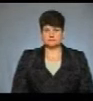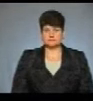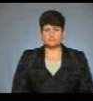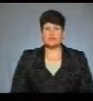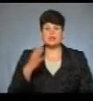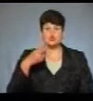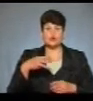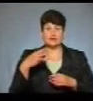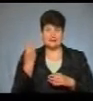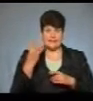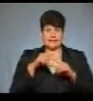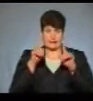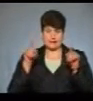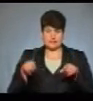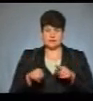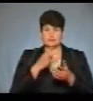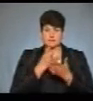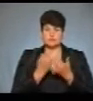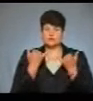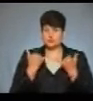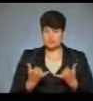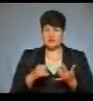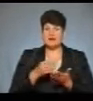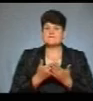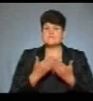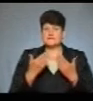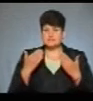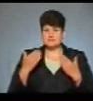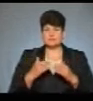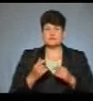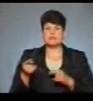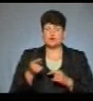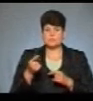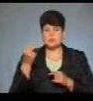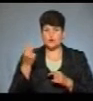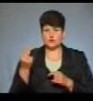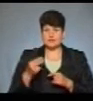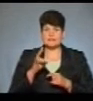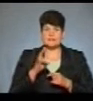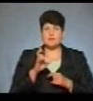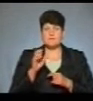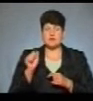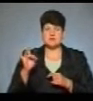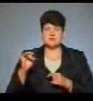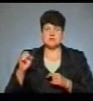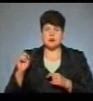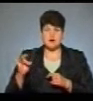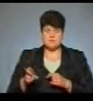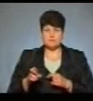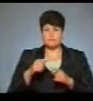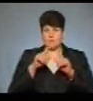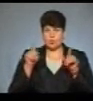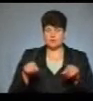Сорок три картини представила сьогодні на виставці у краєзнавчому музеї тернопільська художниця Наталія Басараб. Полотна створені в